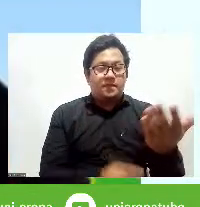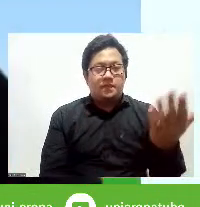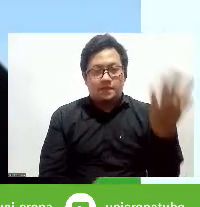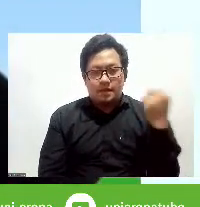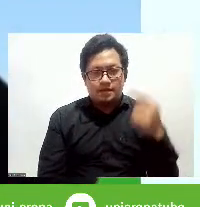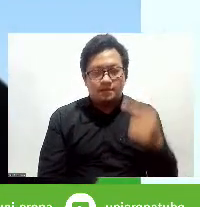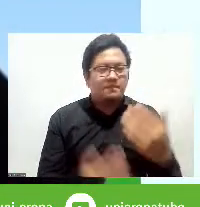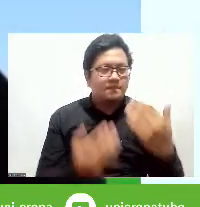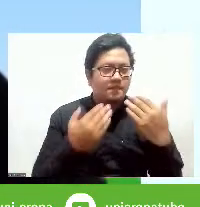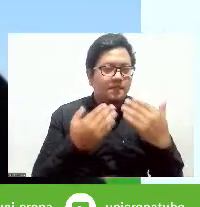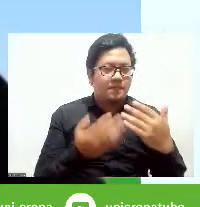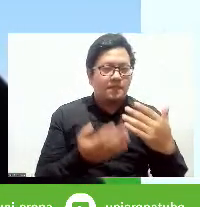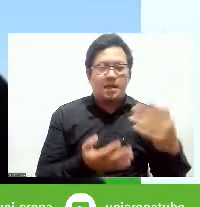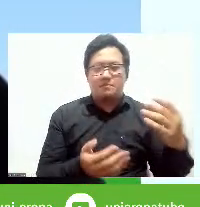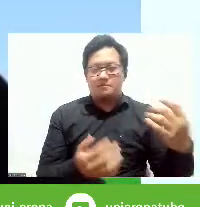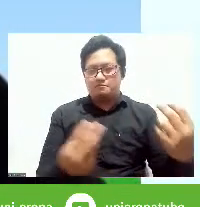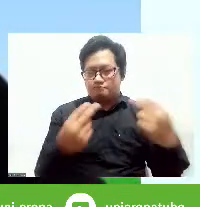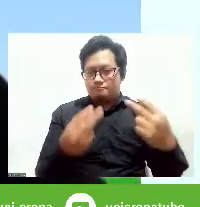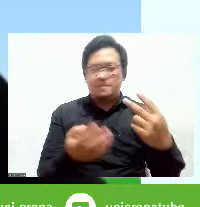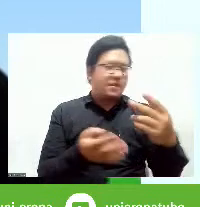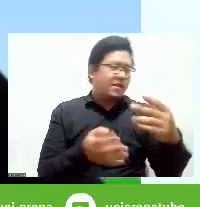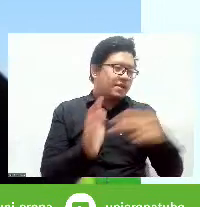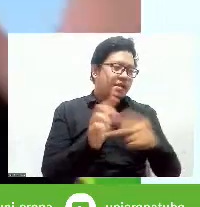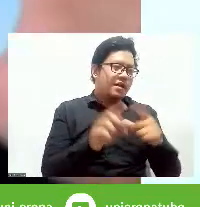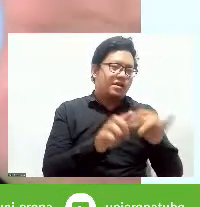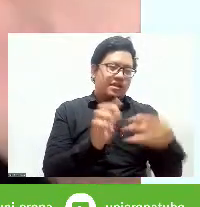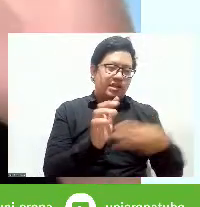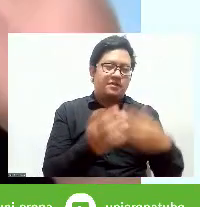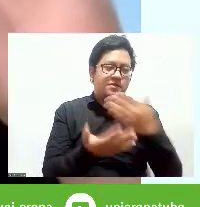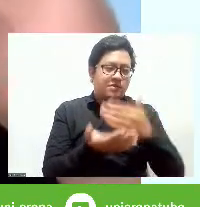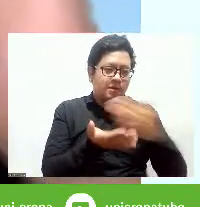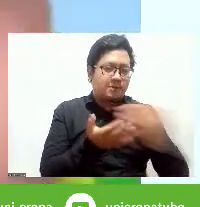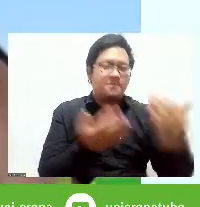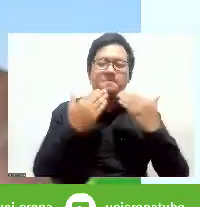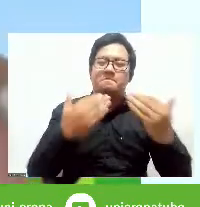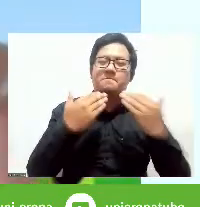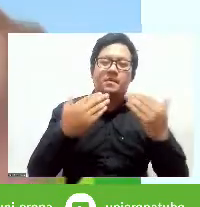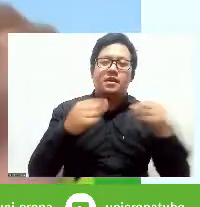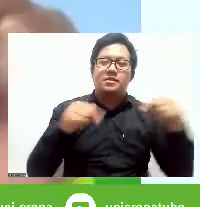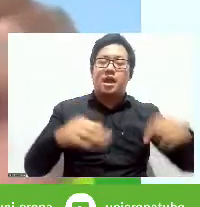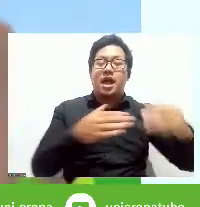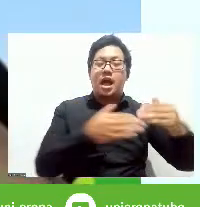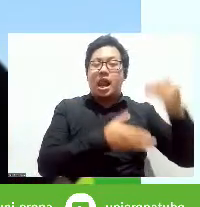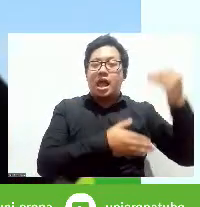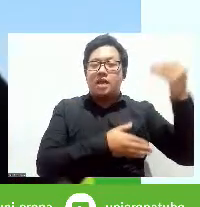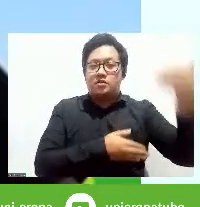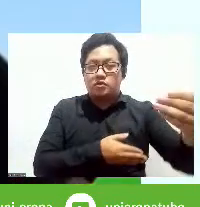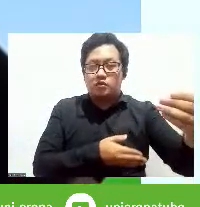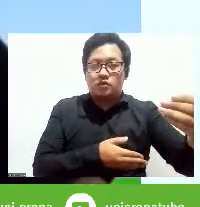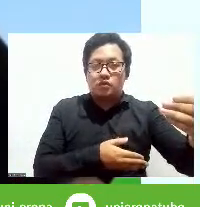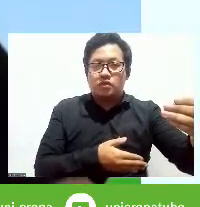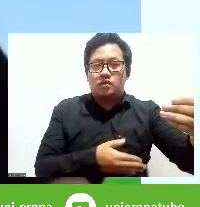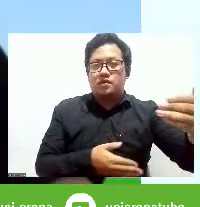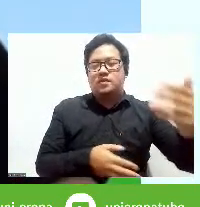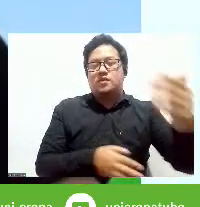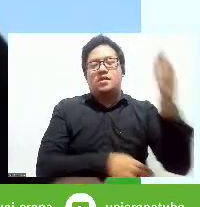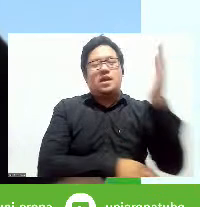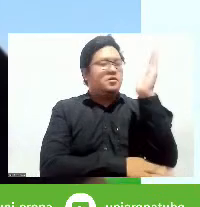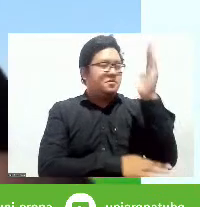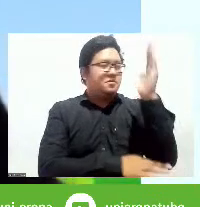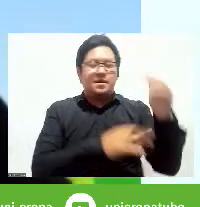seringnya Nadin dan sekarang kita bakal lanjut ke sesi berikutnya ini bakal ada